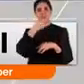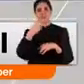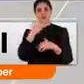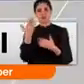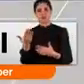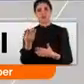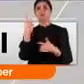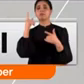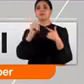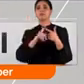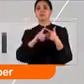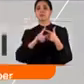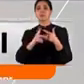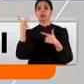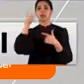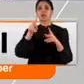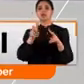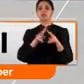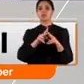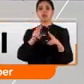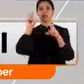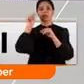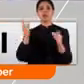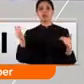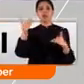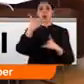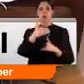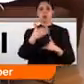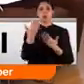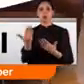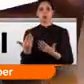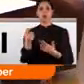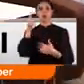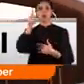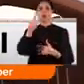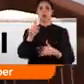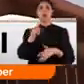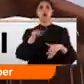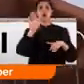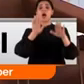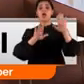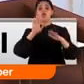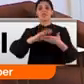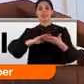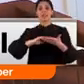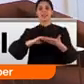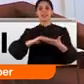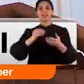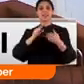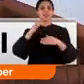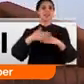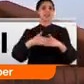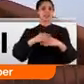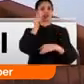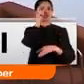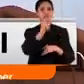Bir tanesi de 2. Murat'ın yatak odası Hikmet Onat'ı. Müzayedede tanıştığı kişi ise Turgut Toplusoy'un o gün